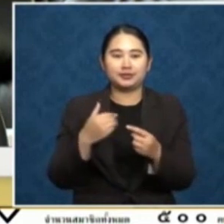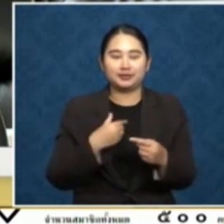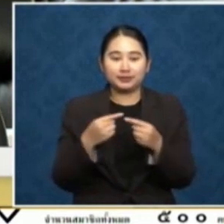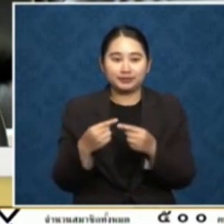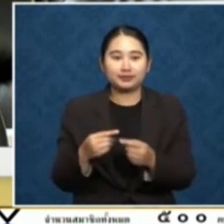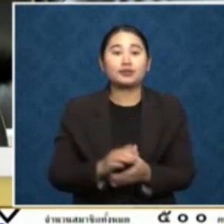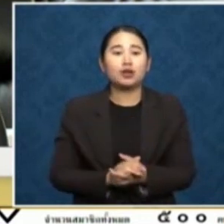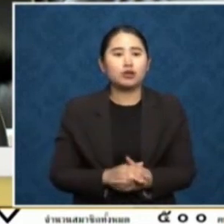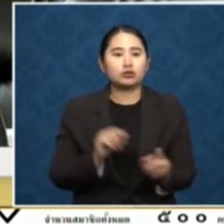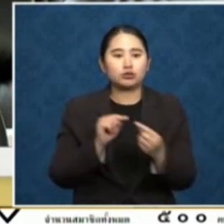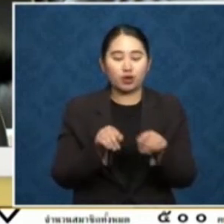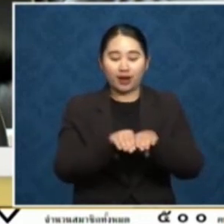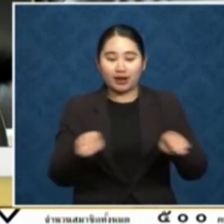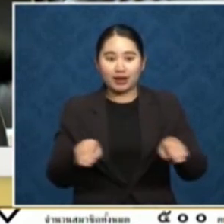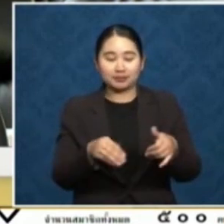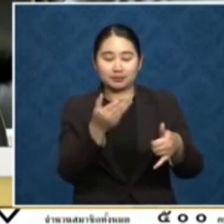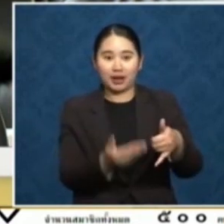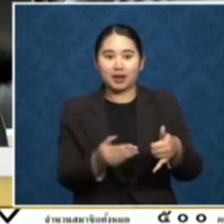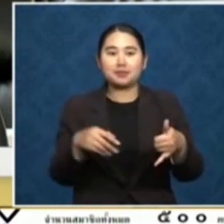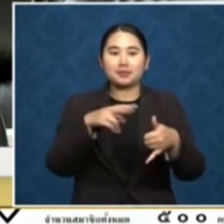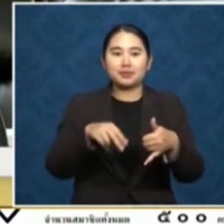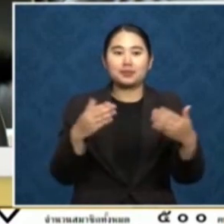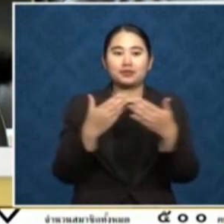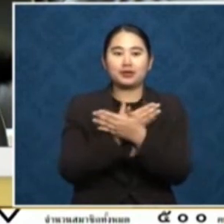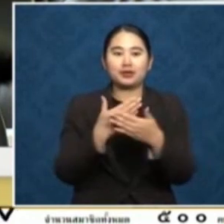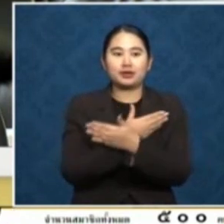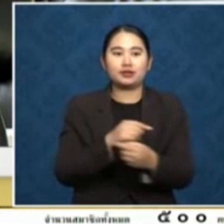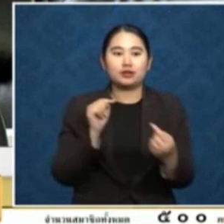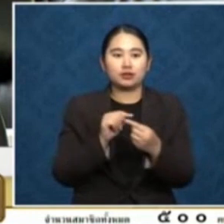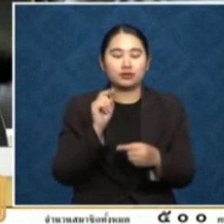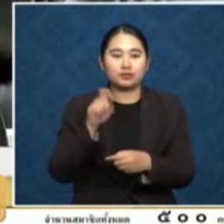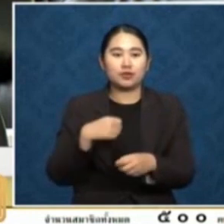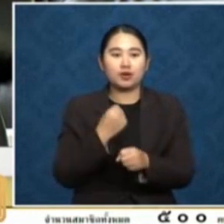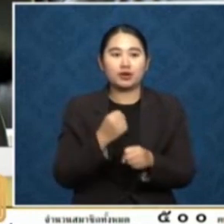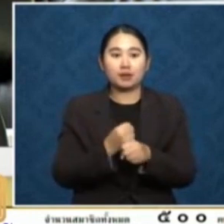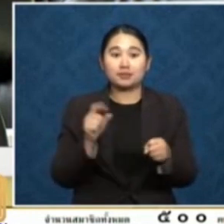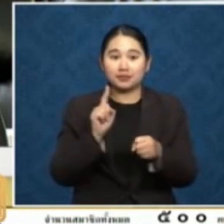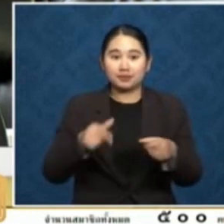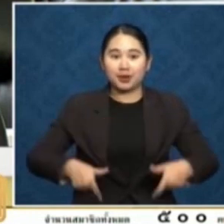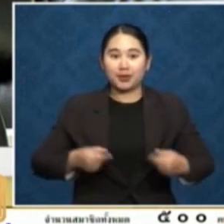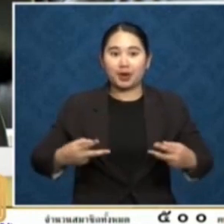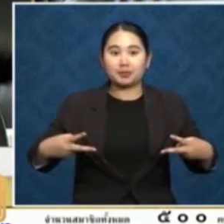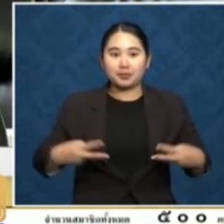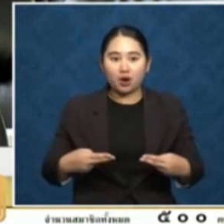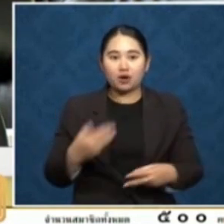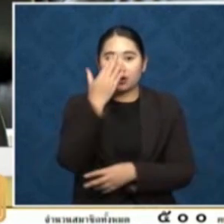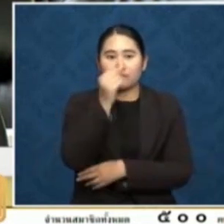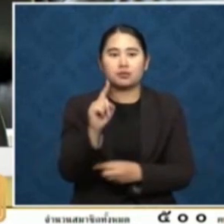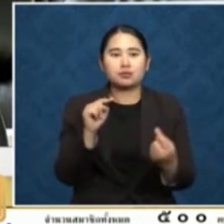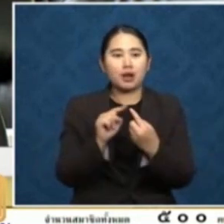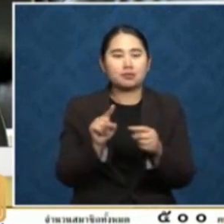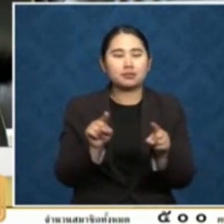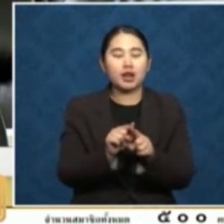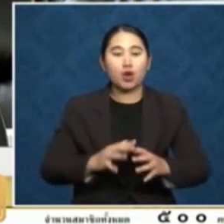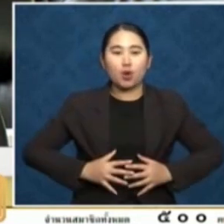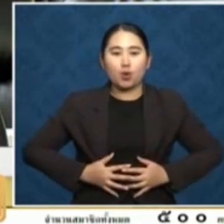หรืออย่างประเทศฟินแลนด์นี่นะครับท่านประธานประเทศนี้หลักเกณฑ์ในการเปลี่ยนคำนั้นนามจะต้องใช้ทำหมันก่อนครับเพ